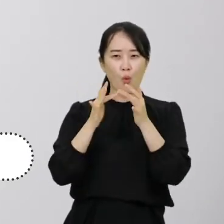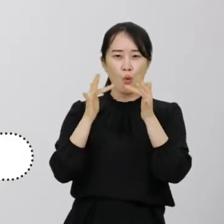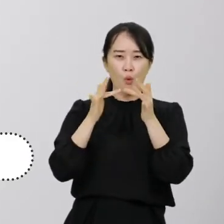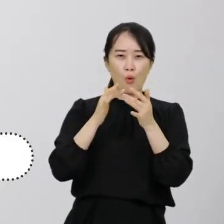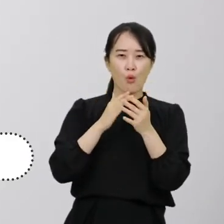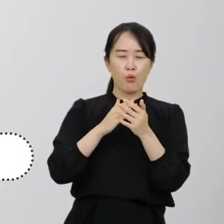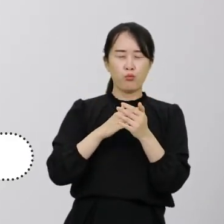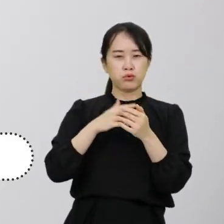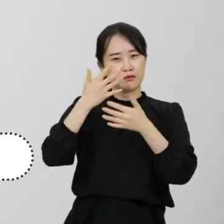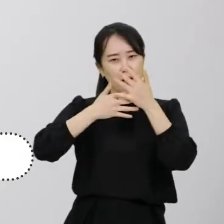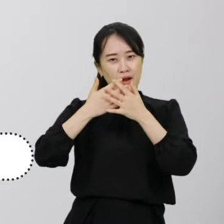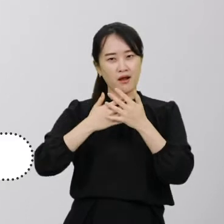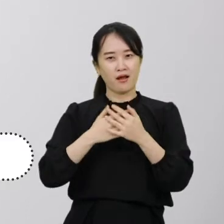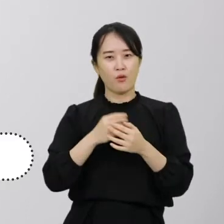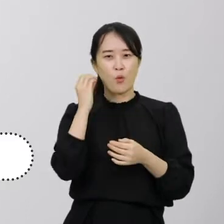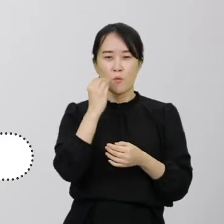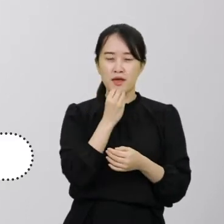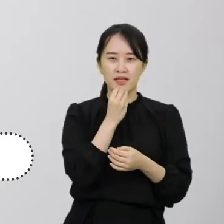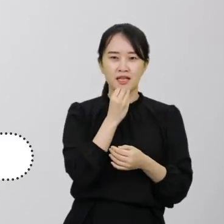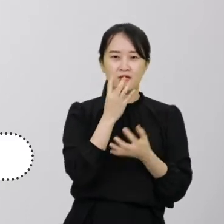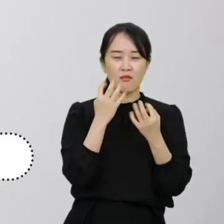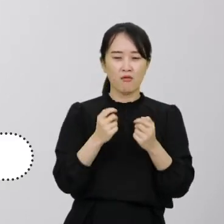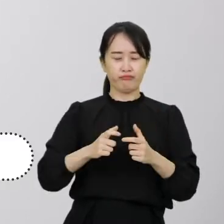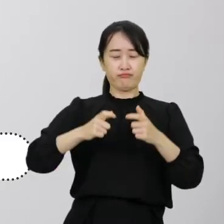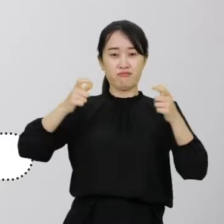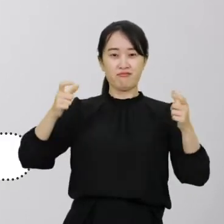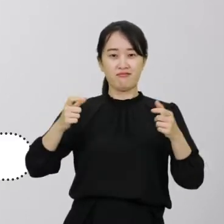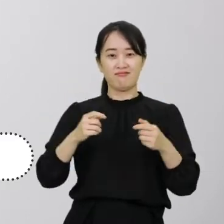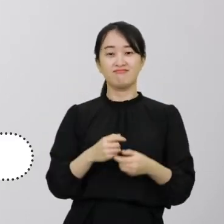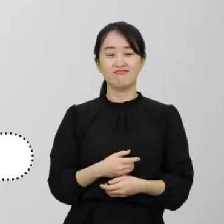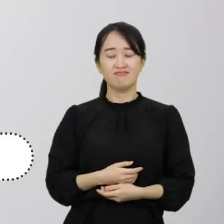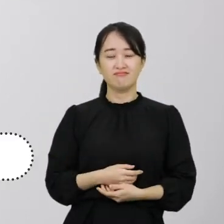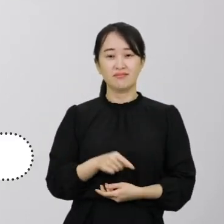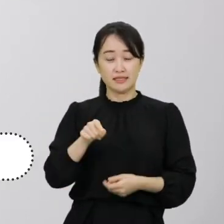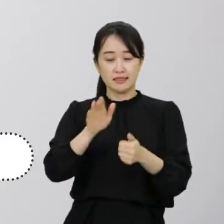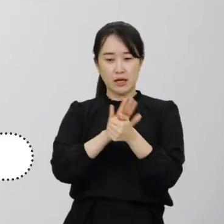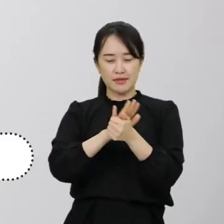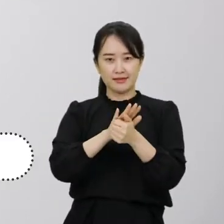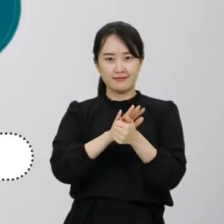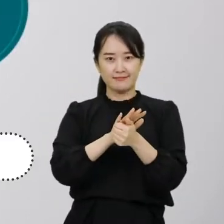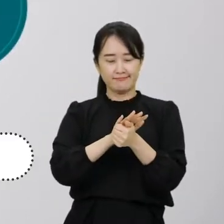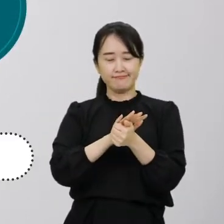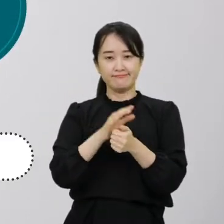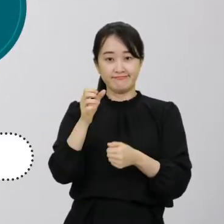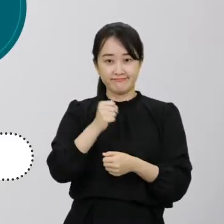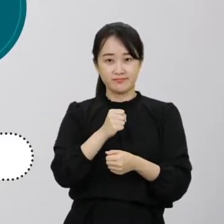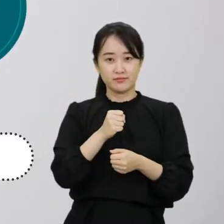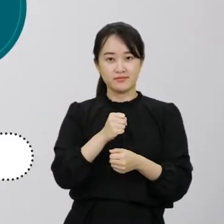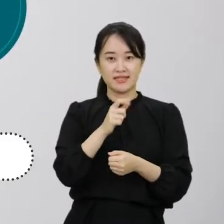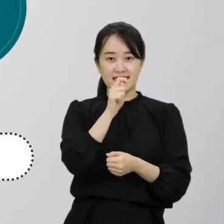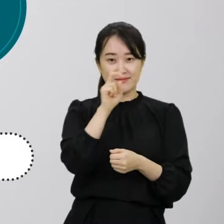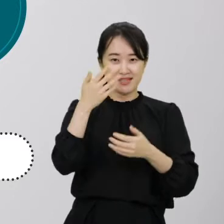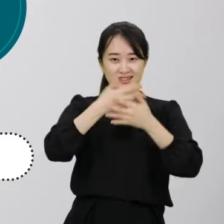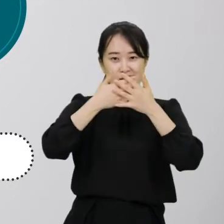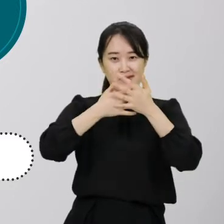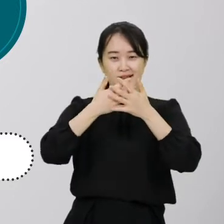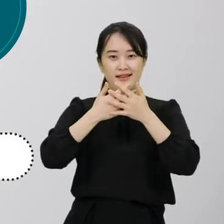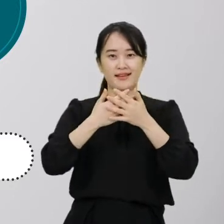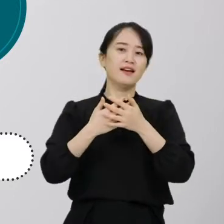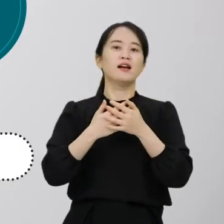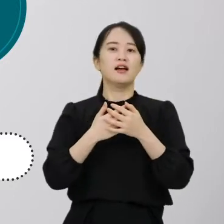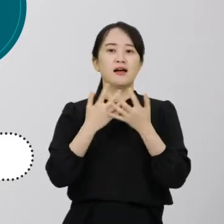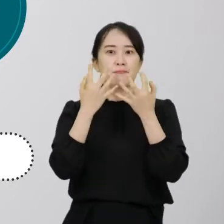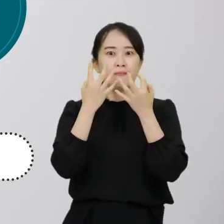넷플릭스 같은 또 토종 서비스들도 많이 생기고 했죠. 그 서비스들을 활용해서 드라마나 영화나 이런 것들을 컨텐츠들을